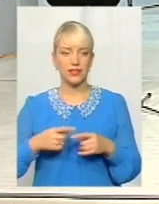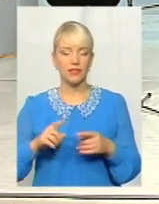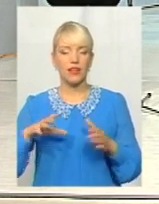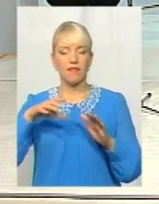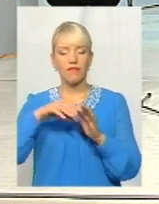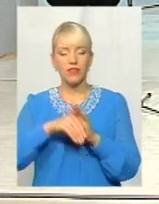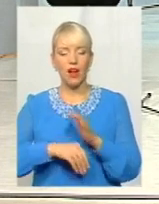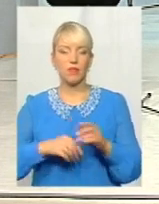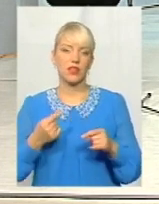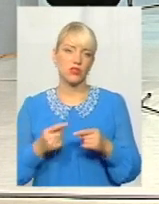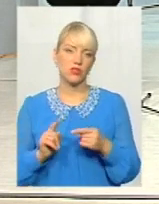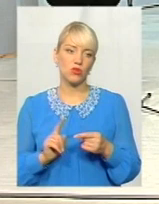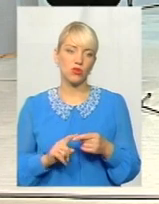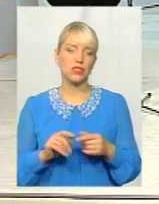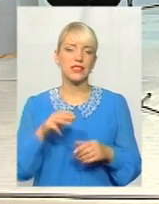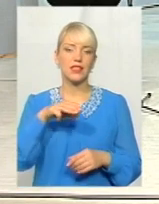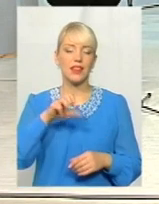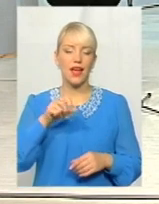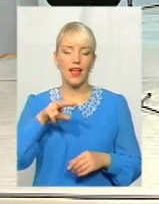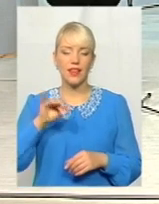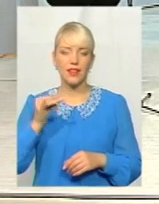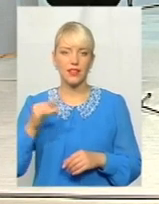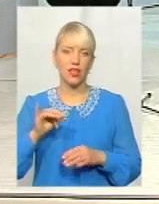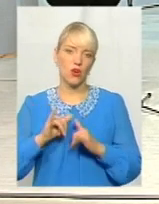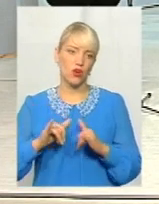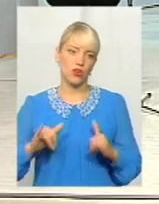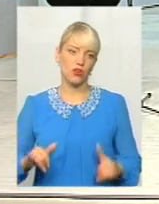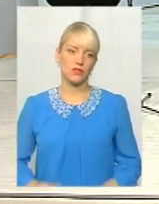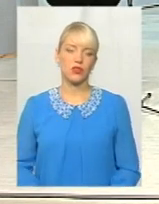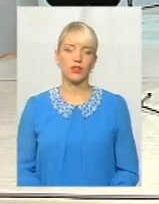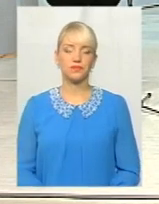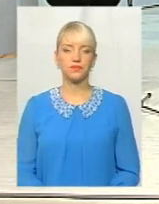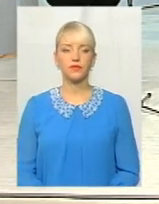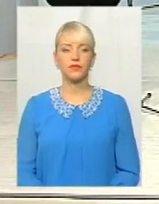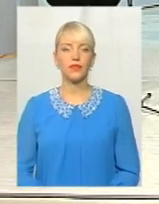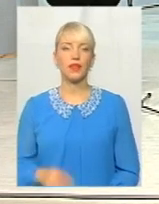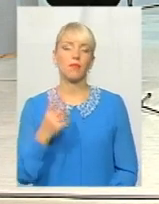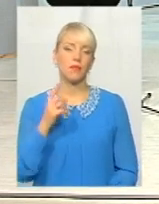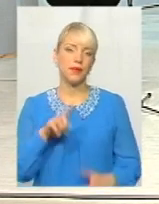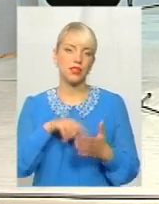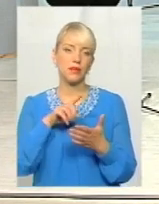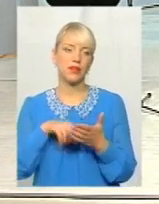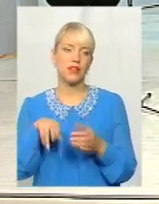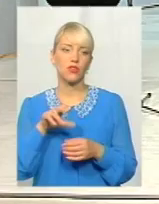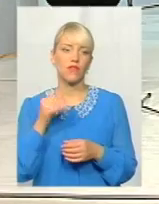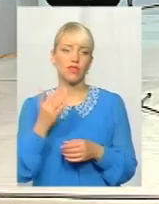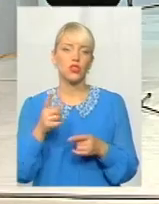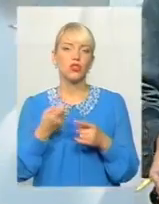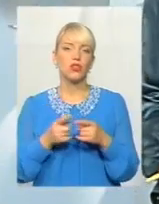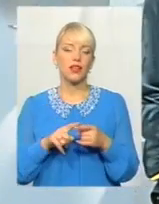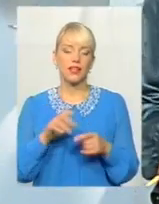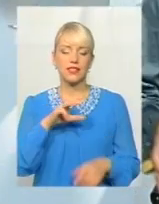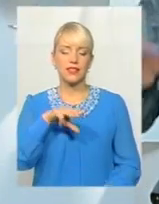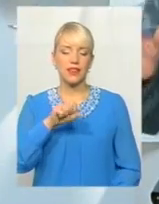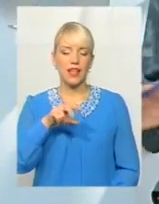рамках отого сталого розвитку. Шановні гості, доброго здоров'я! Все-таки перше питання, Сергію, до вас. Що то таке отой сталий